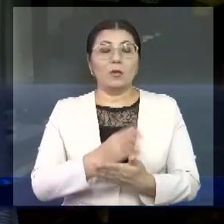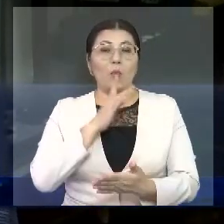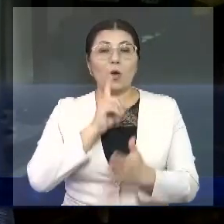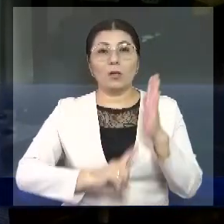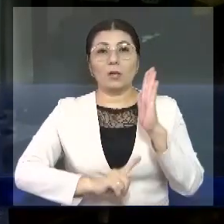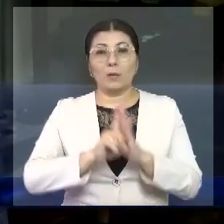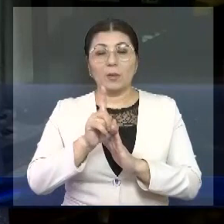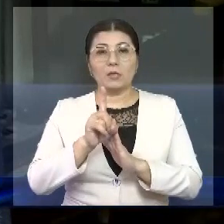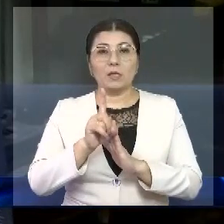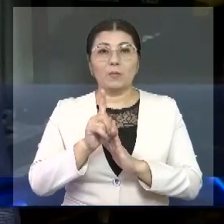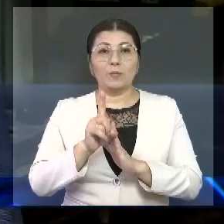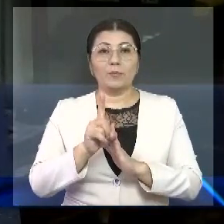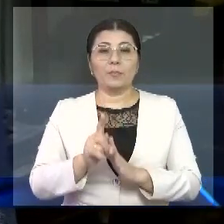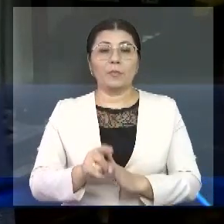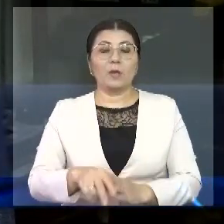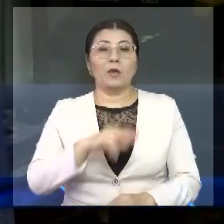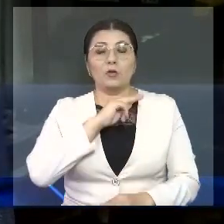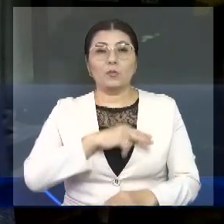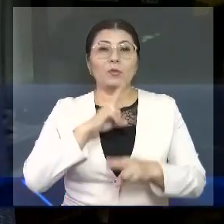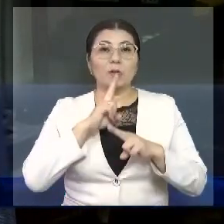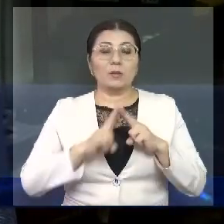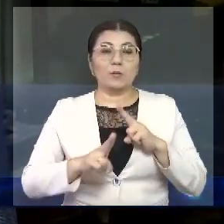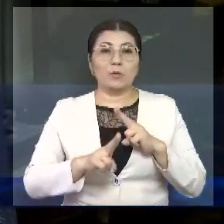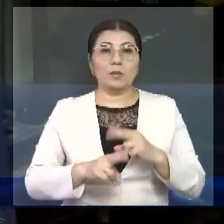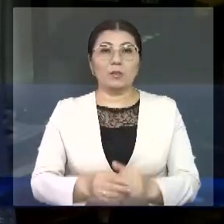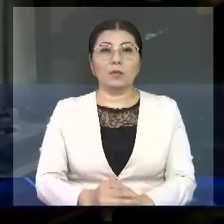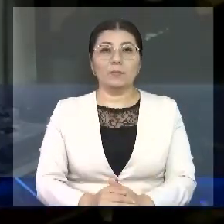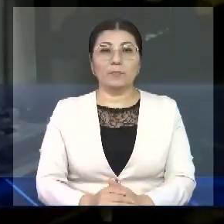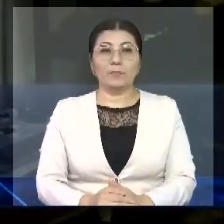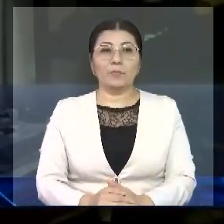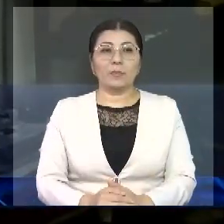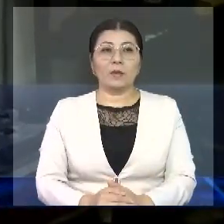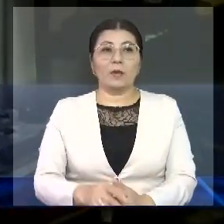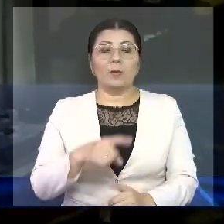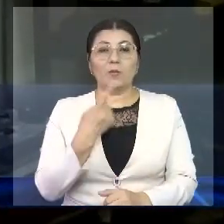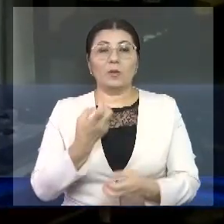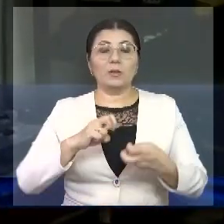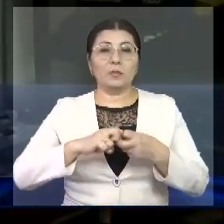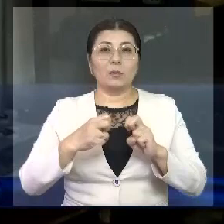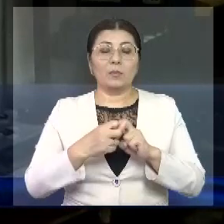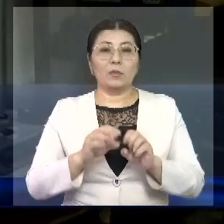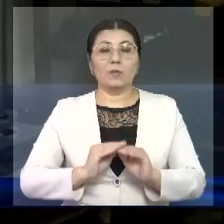уақытында жұдағаттап сол жұмысты бітіру мақсаты алға қойылды. Ең бірінші мәселе